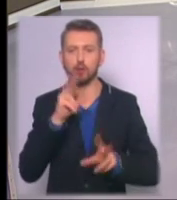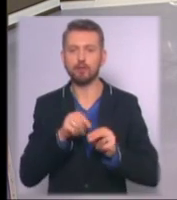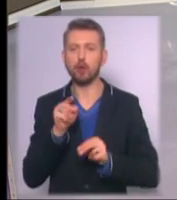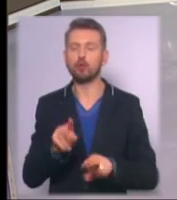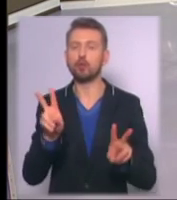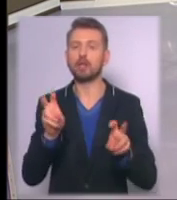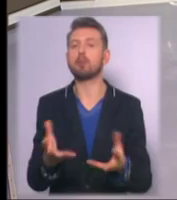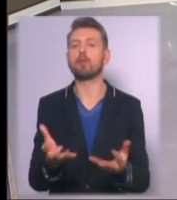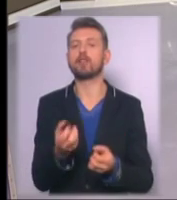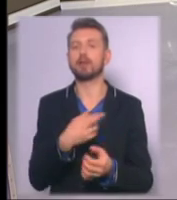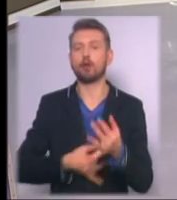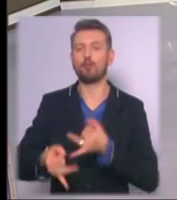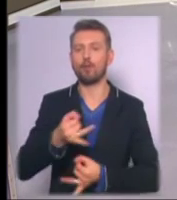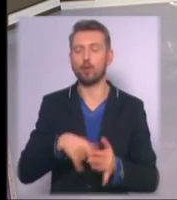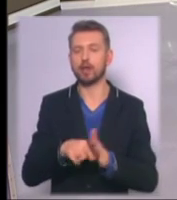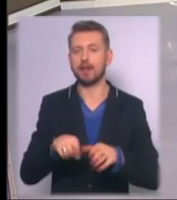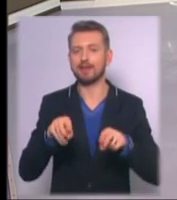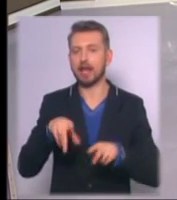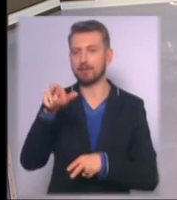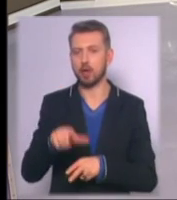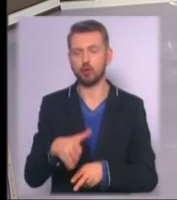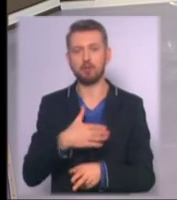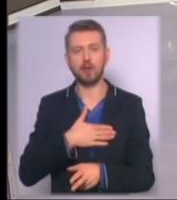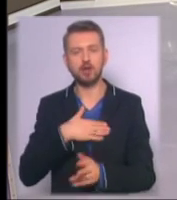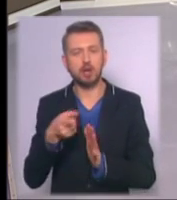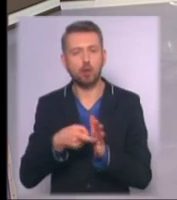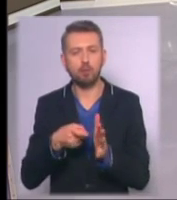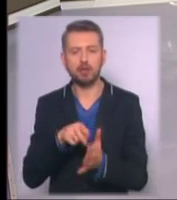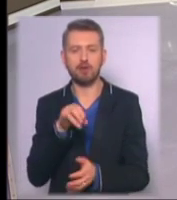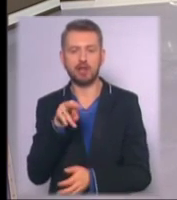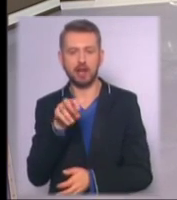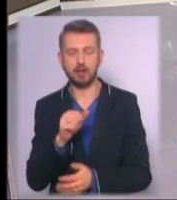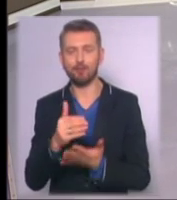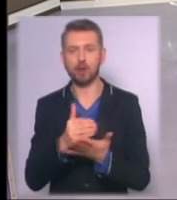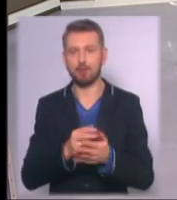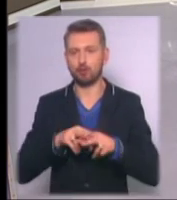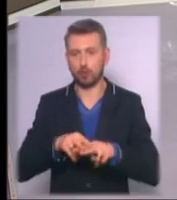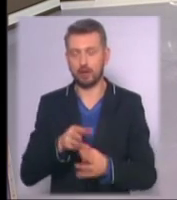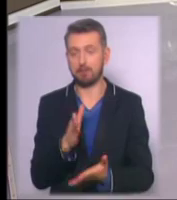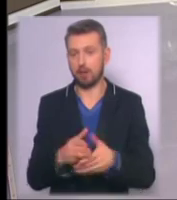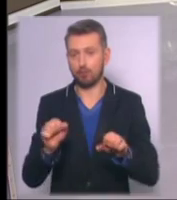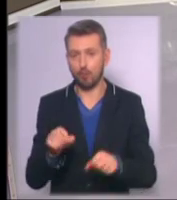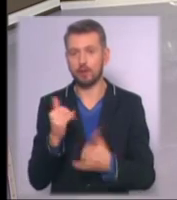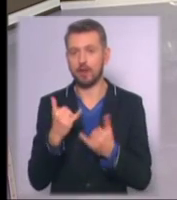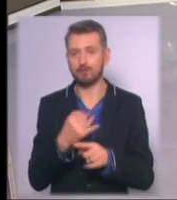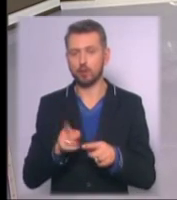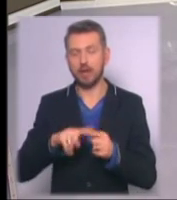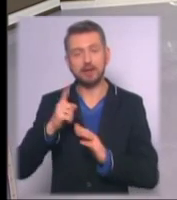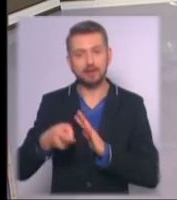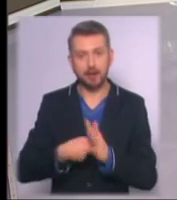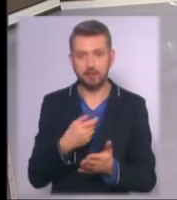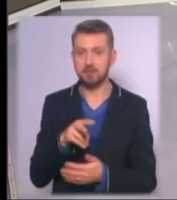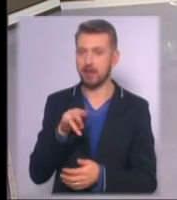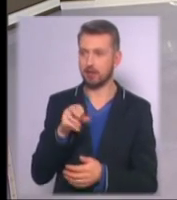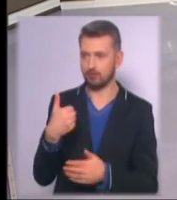візьме для обговорення з експертом наша допитлива Лейла Мамедова в програмі «Столиці». Принаймні, маємо змогу зараз про це дізнатися. От Лейла у нас